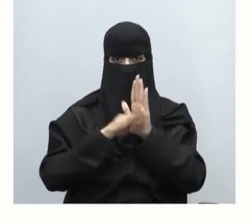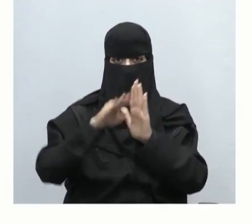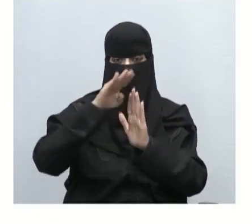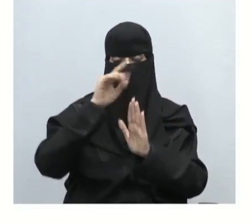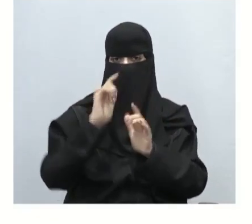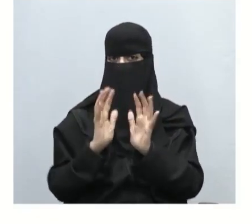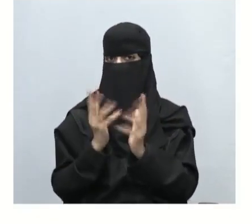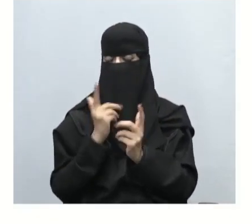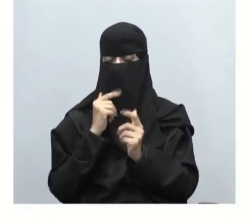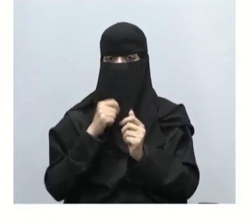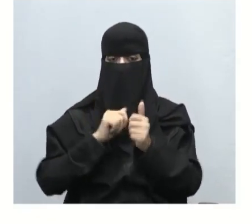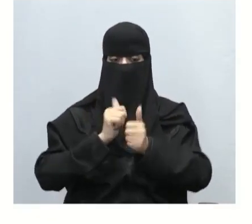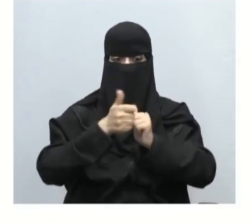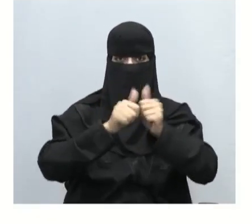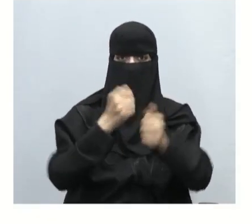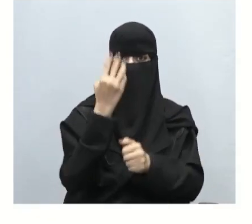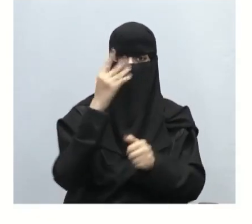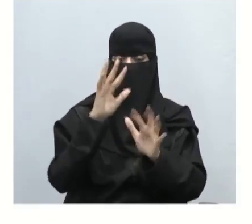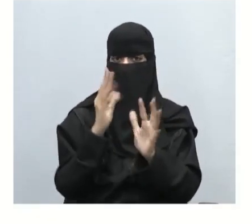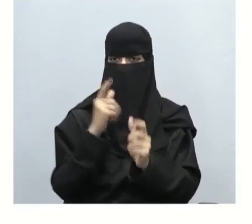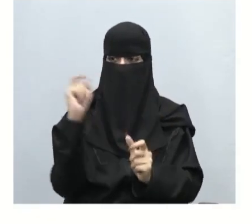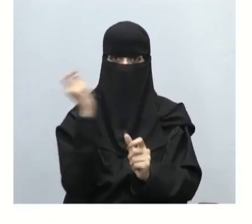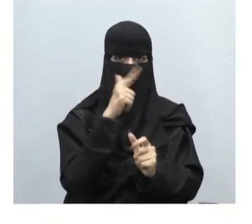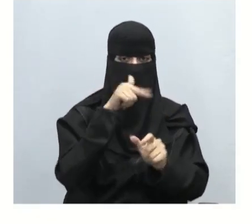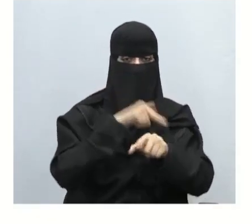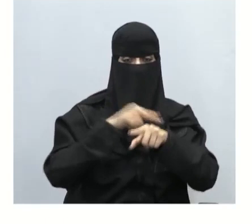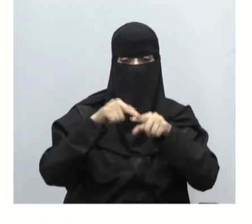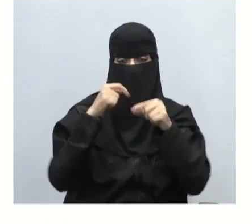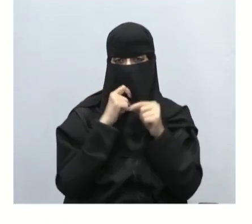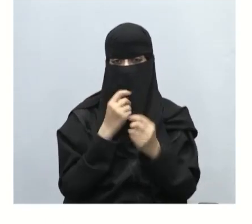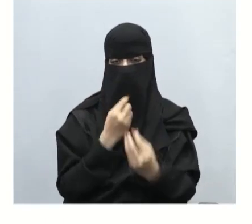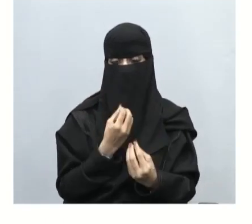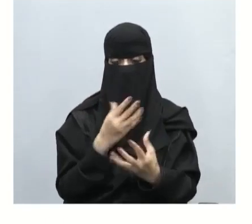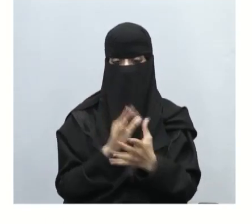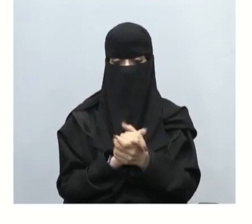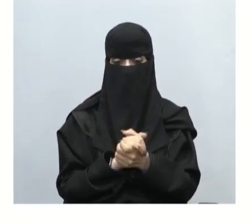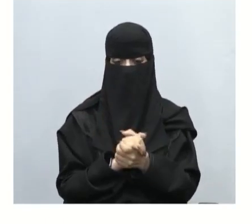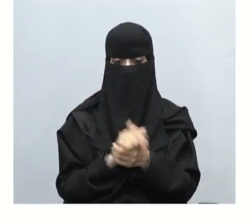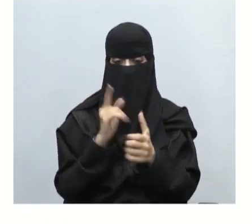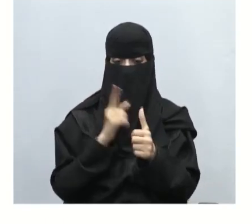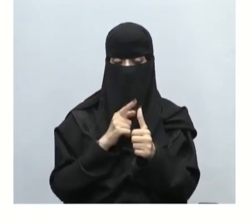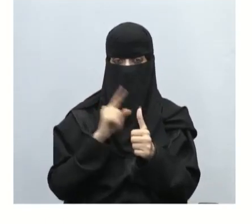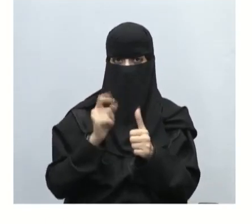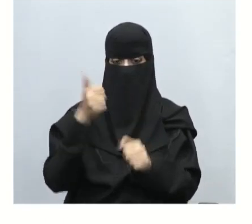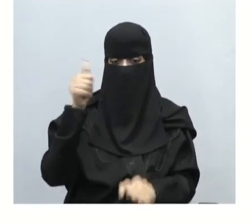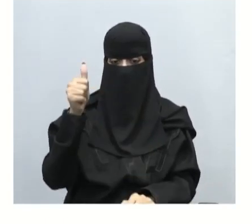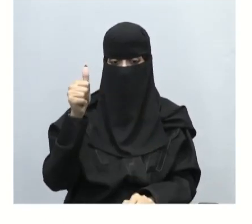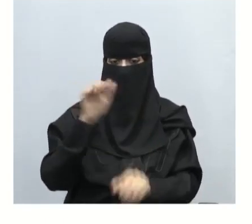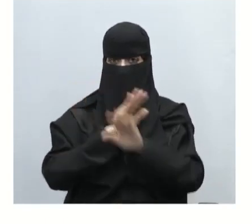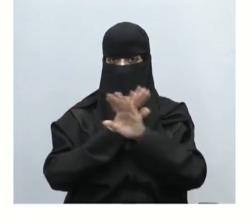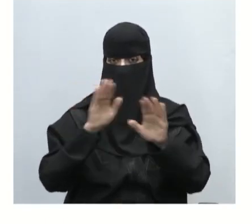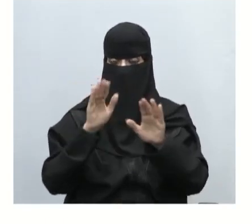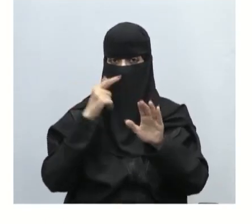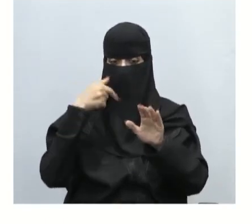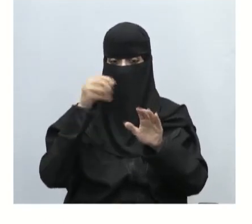المتسابقين الاربعه من الاسرع الى الابطا هل هو البديل الف هل انهى ليث السباق قبل مهن بعده ام باء هل